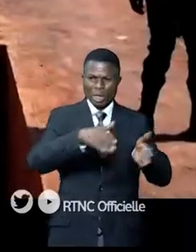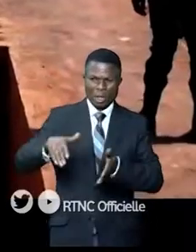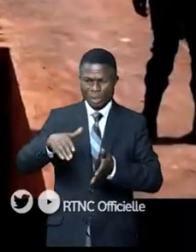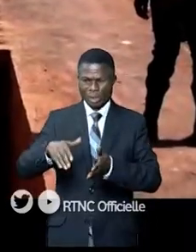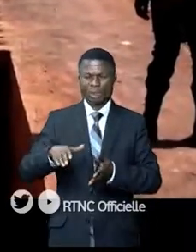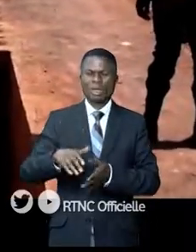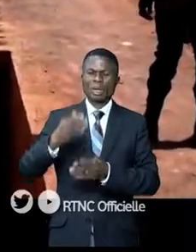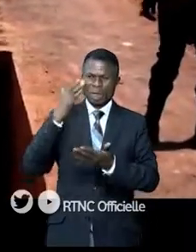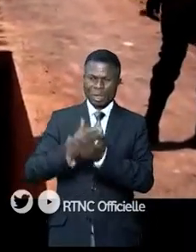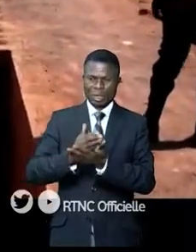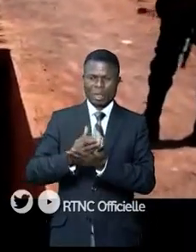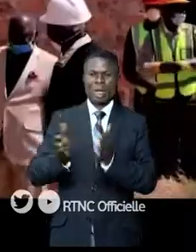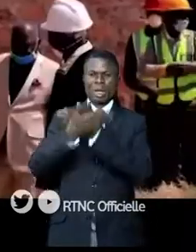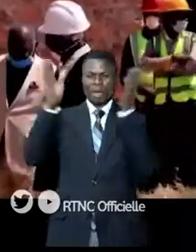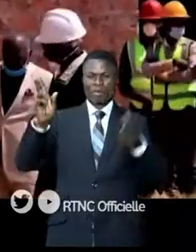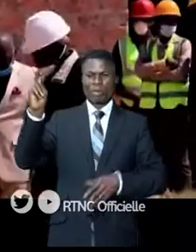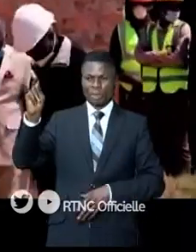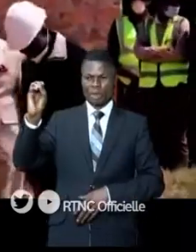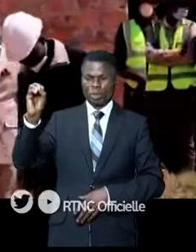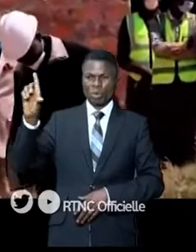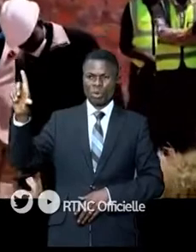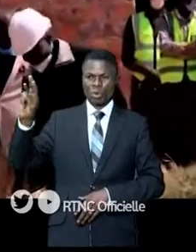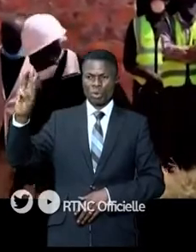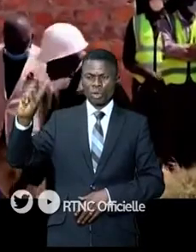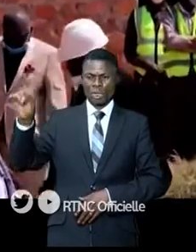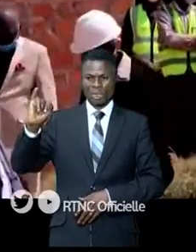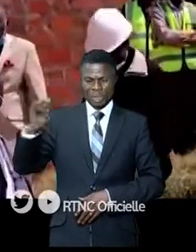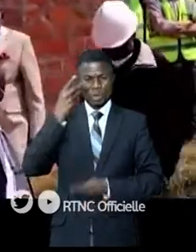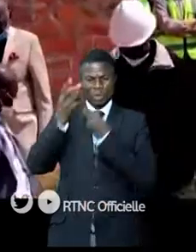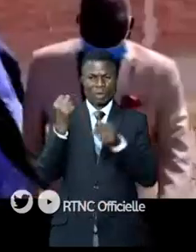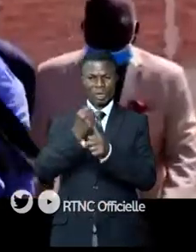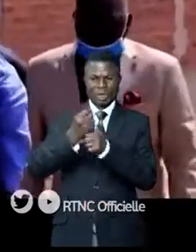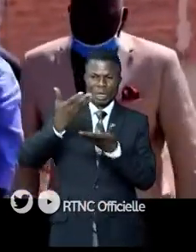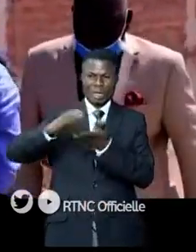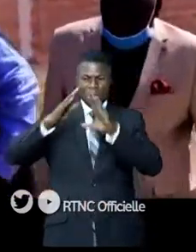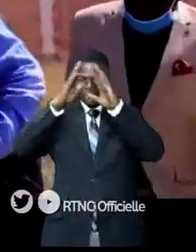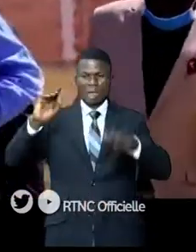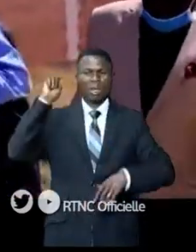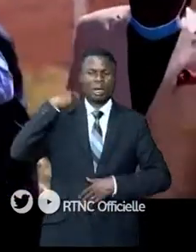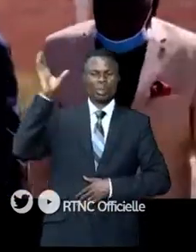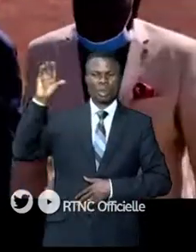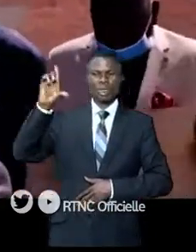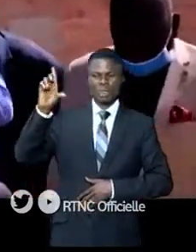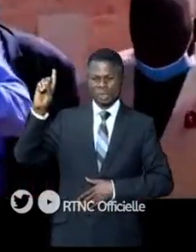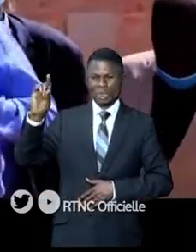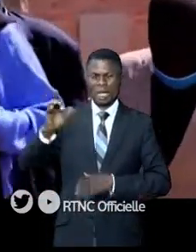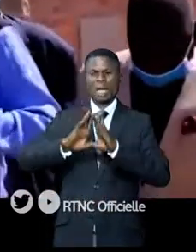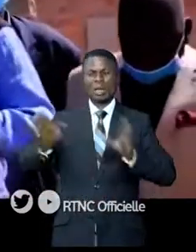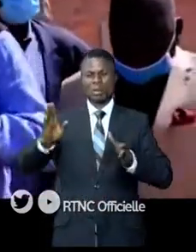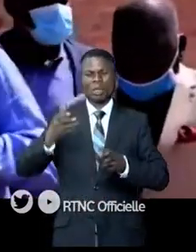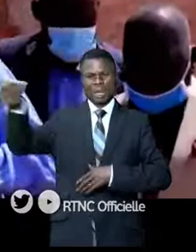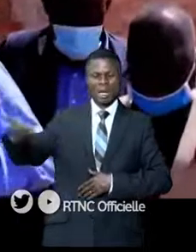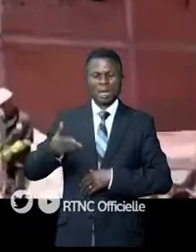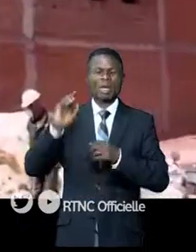en cours dans la ville de Kolwezi. Il a aussi visité les travaux d'extension de la prison centrale de Dilala, dont la capacité